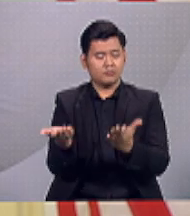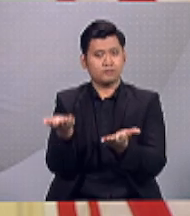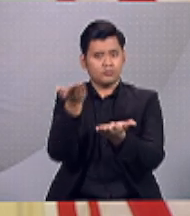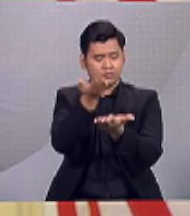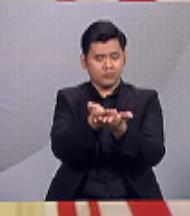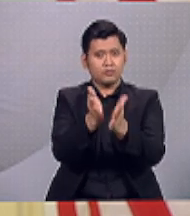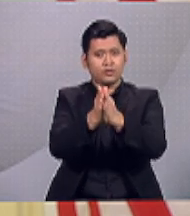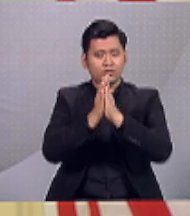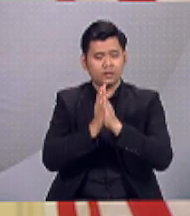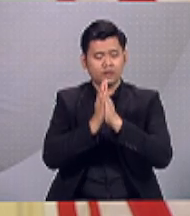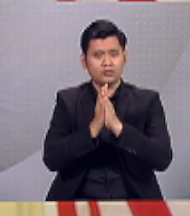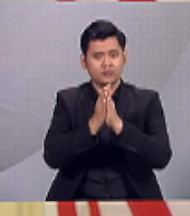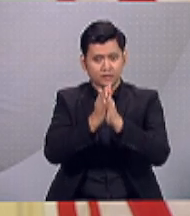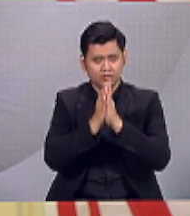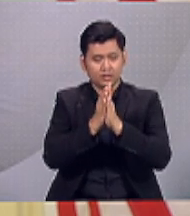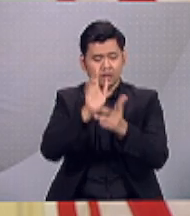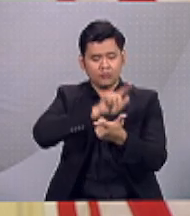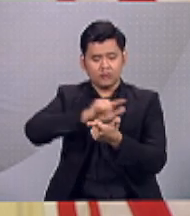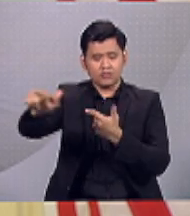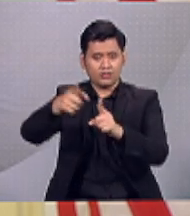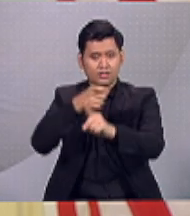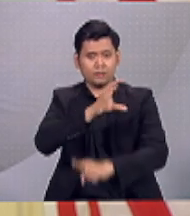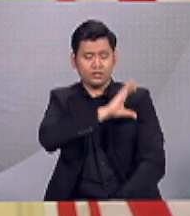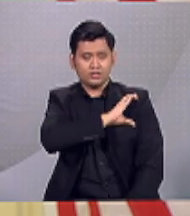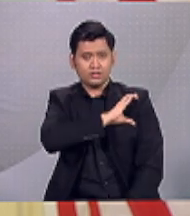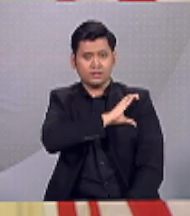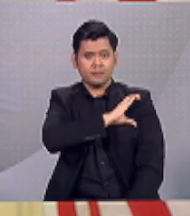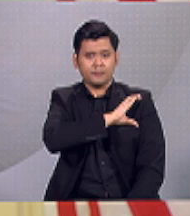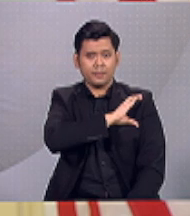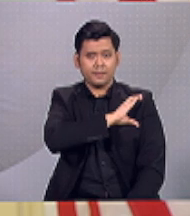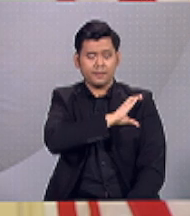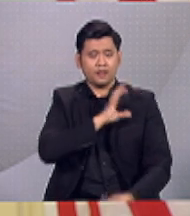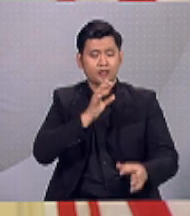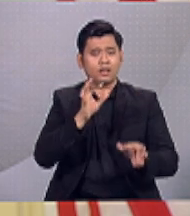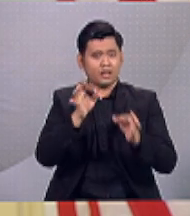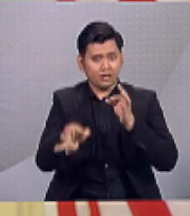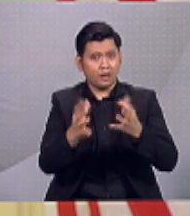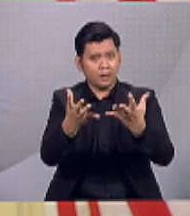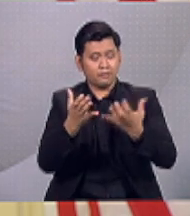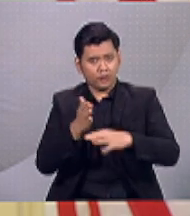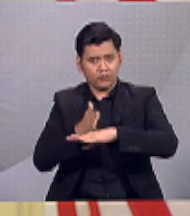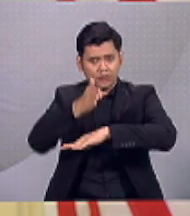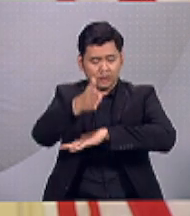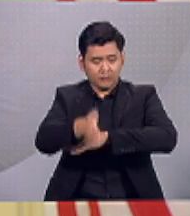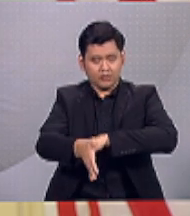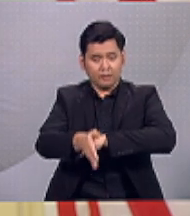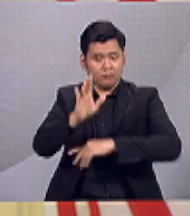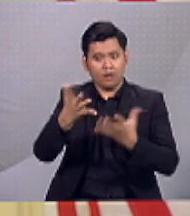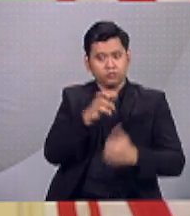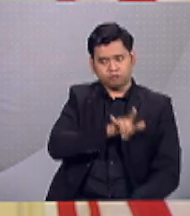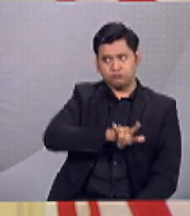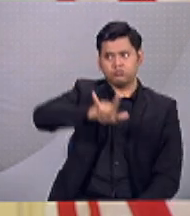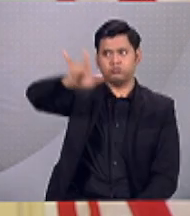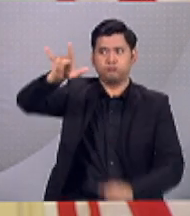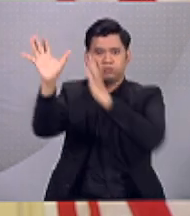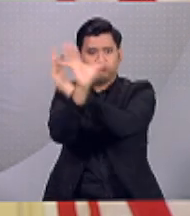polis. Bukan automatik. Jadi yang nak merentas ke Sabah atau Sarawak